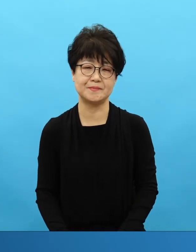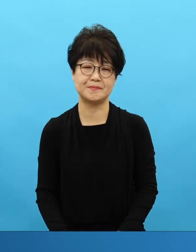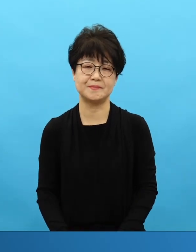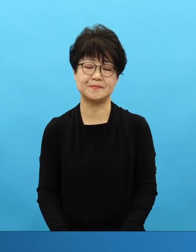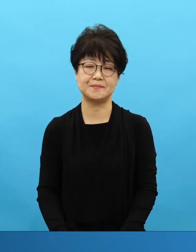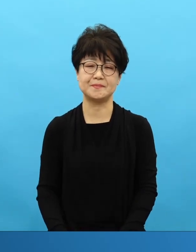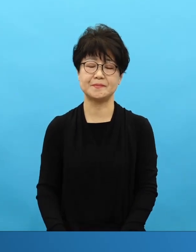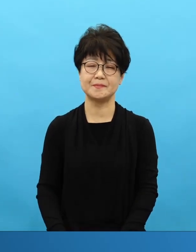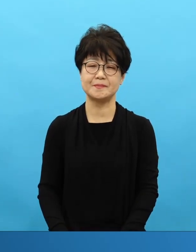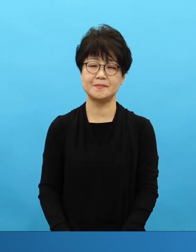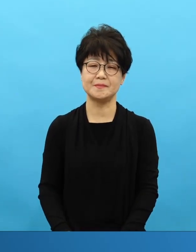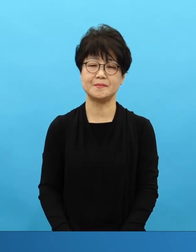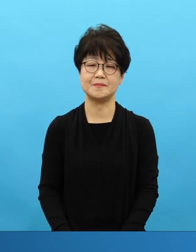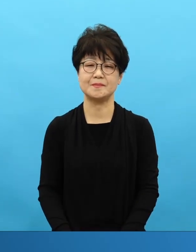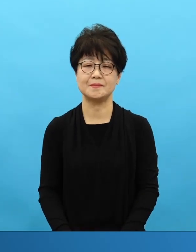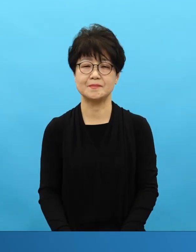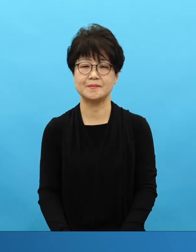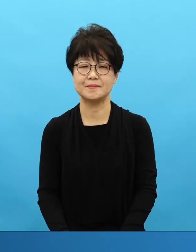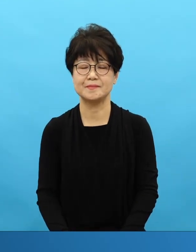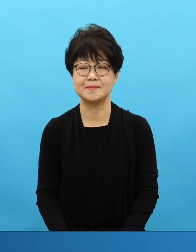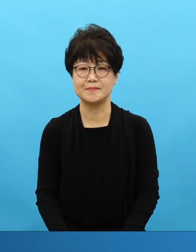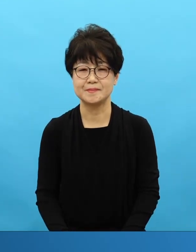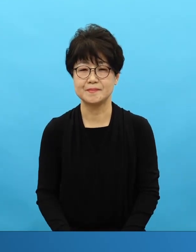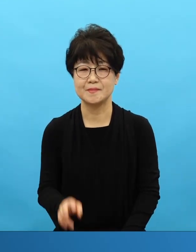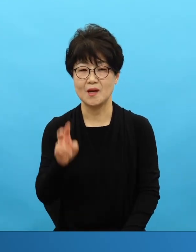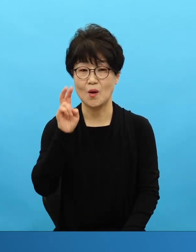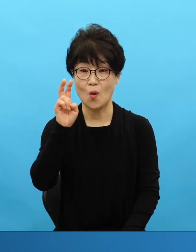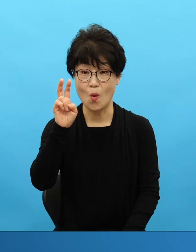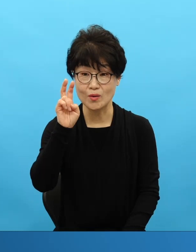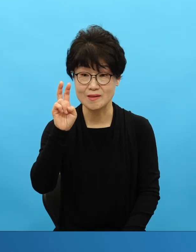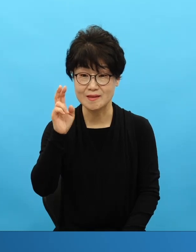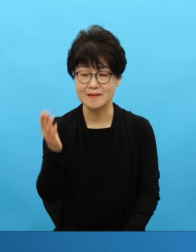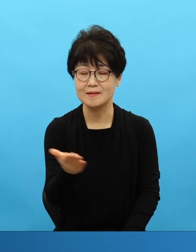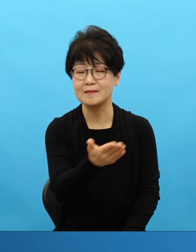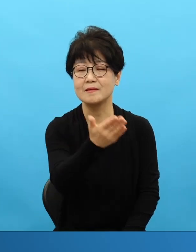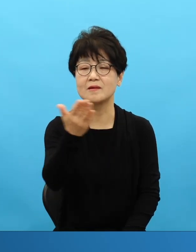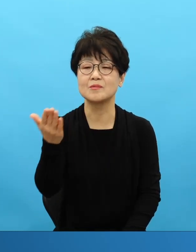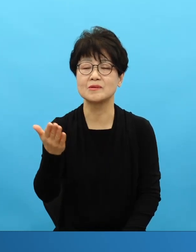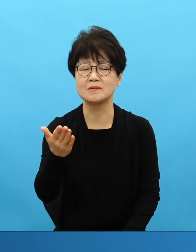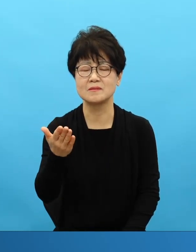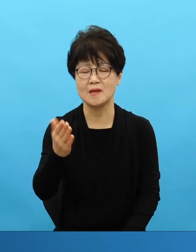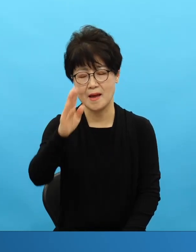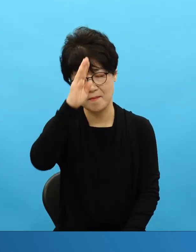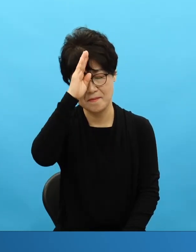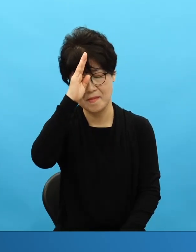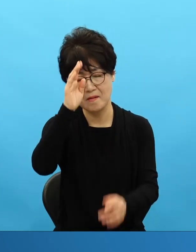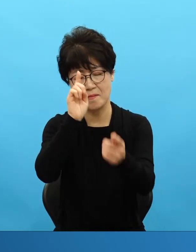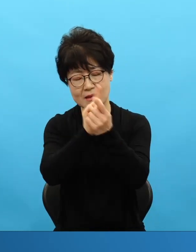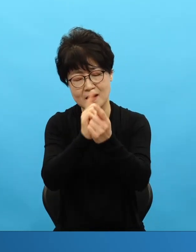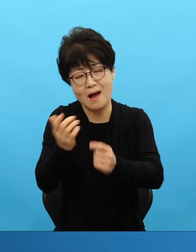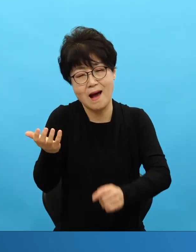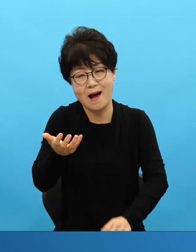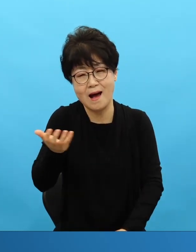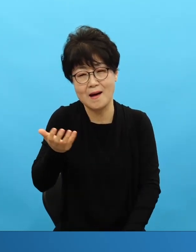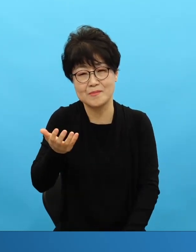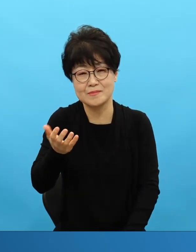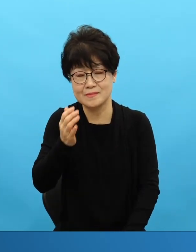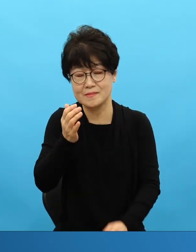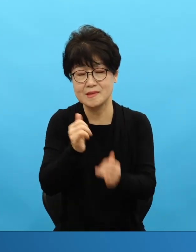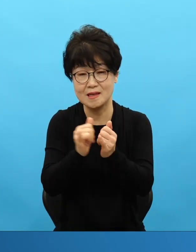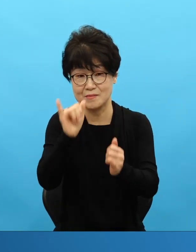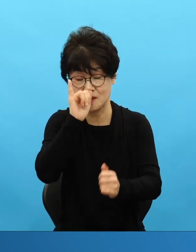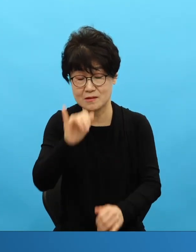gives. 혹시 조금 우리 막 아픈 분들은 참고하시면 좋습니다. 삼집중에 아침에 저는 일어나서 5분만